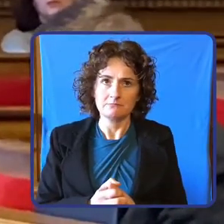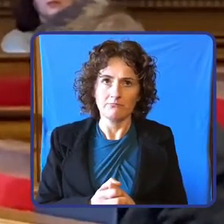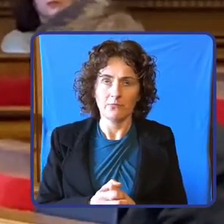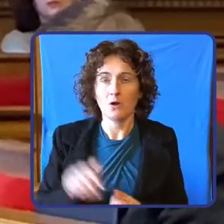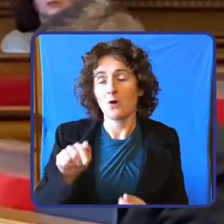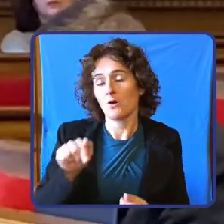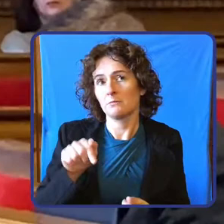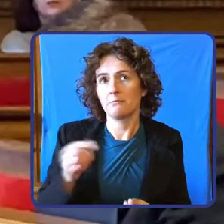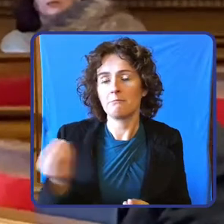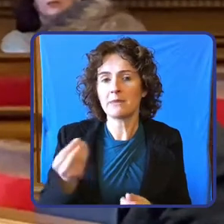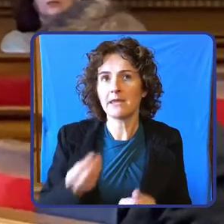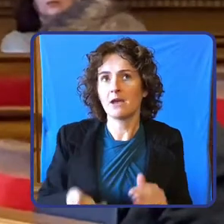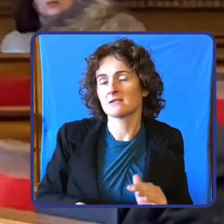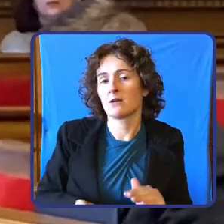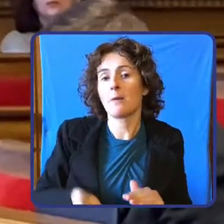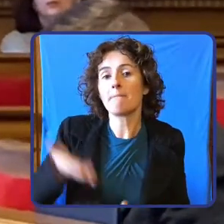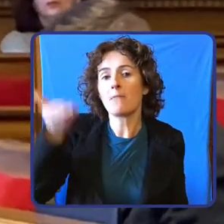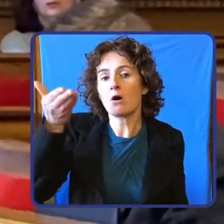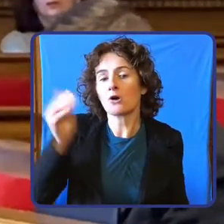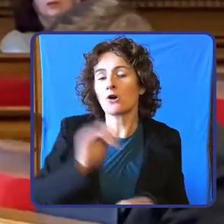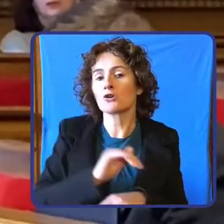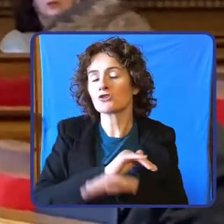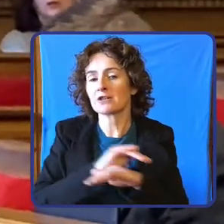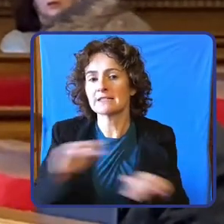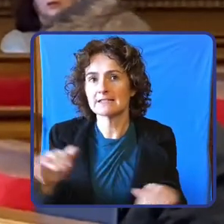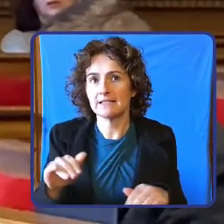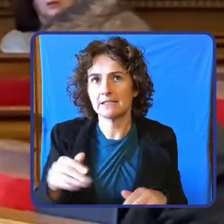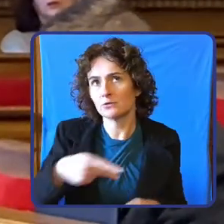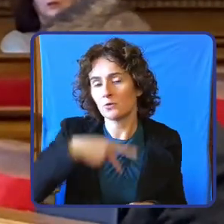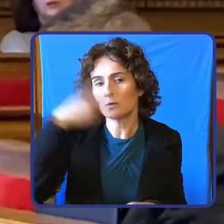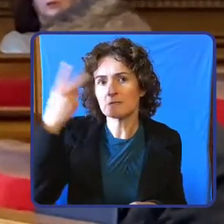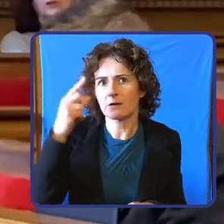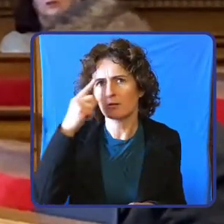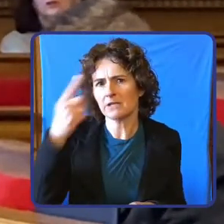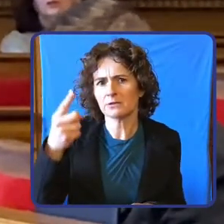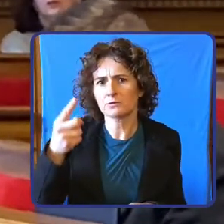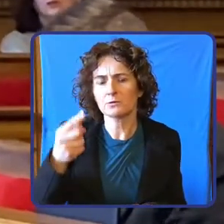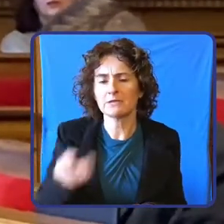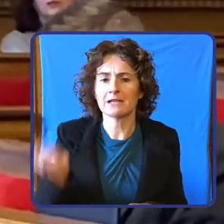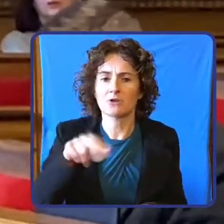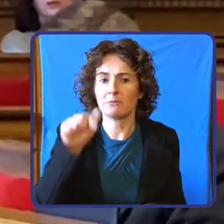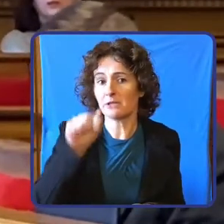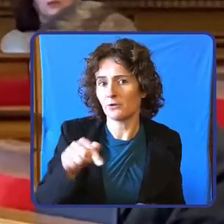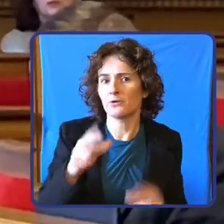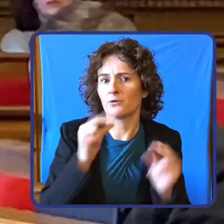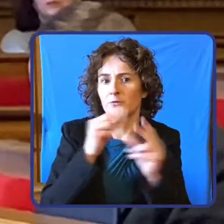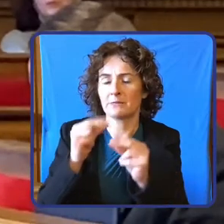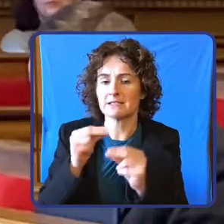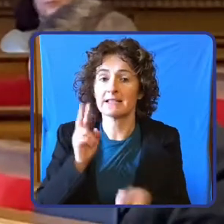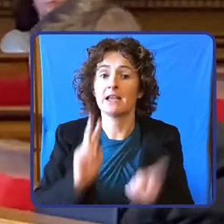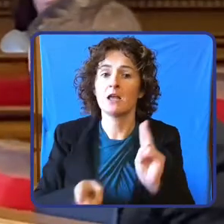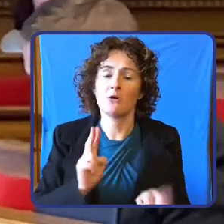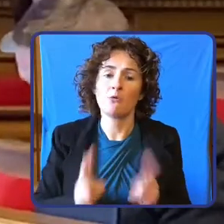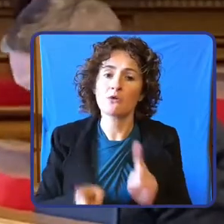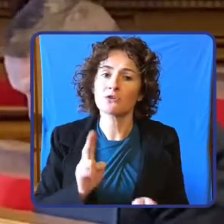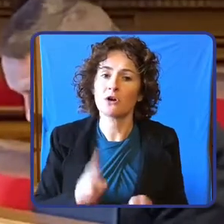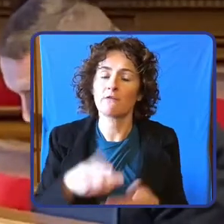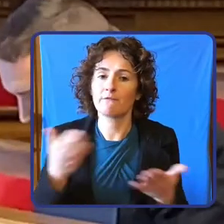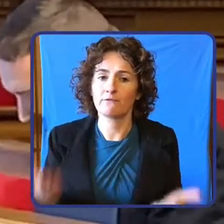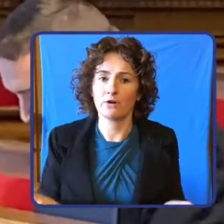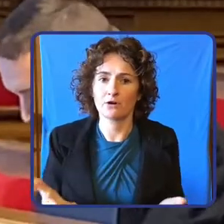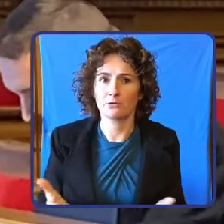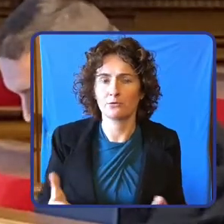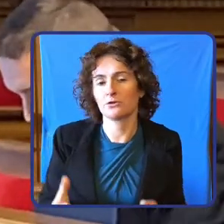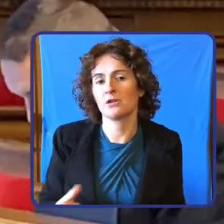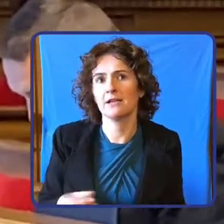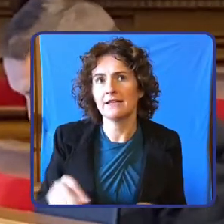magas szintű szakmai tudásom, mert ön rengeteget beszélt az elmúlt években, és hogy van az, hogy miután észlelik, hogy a